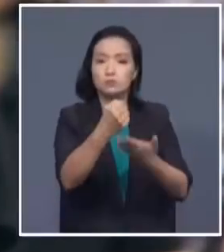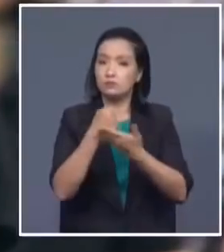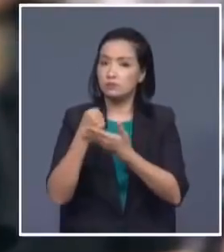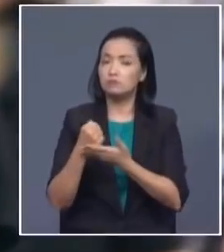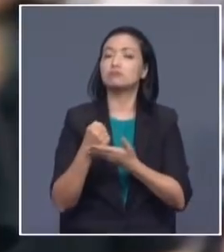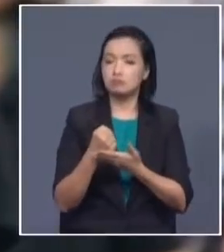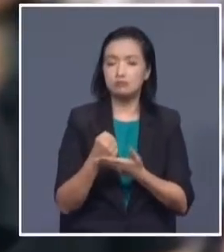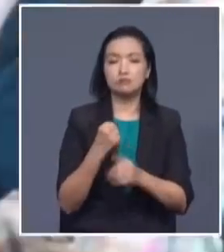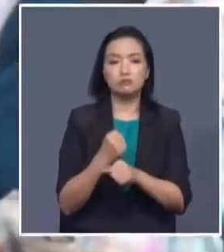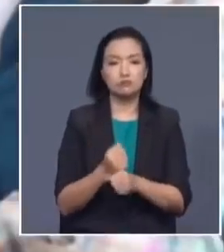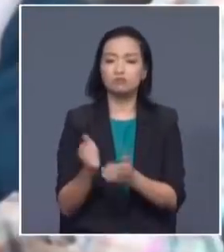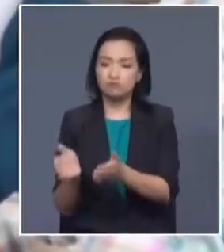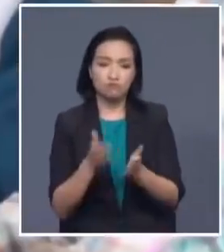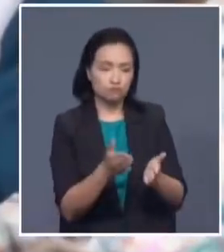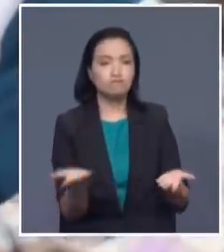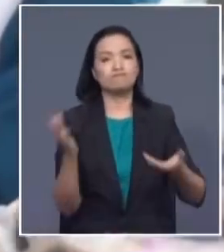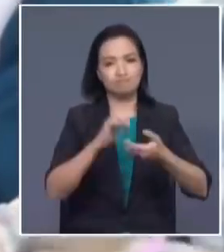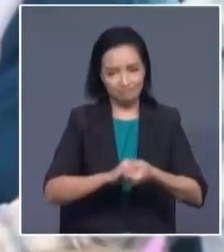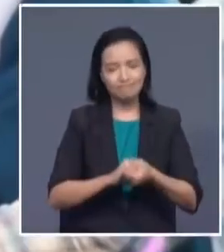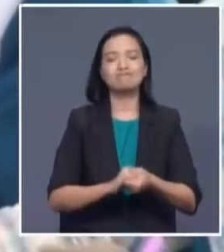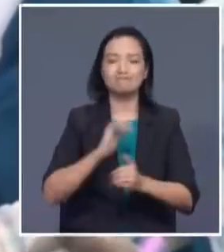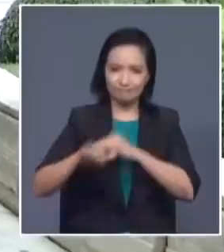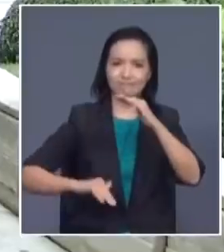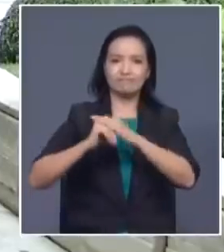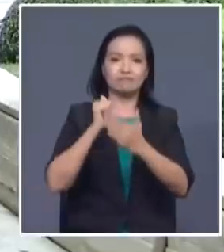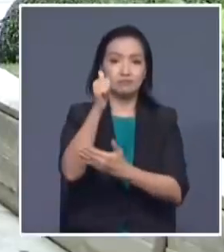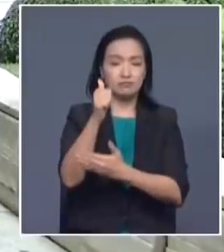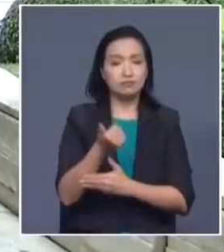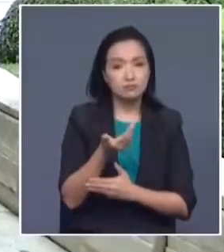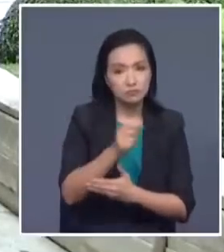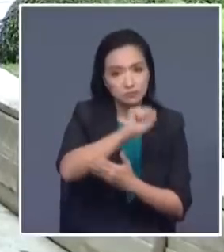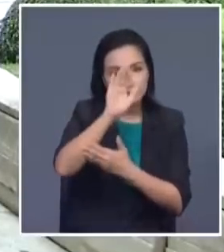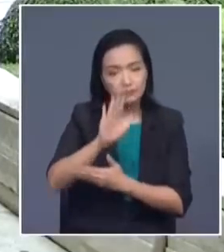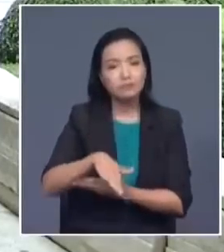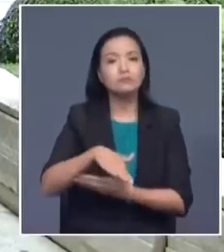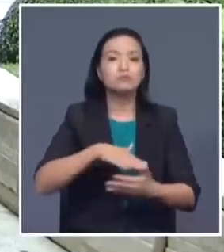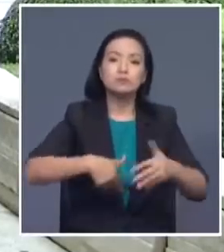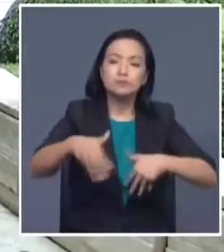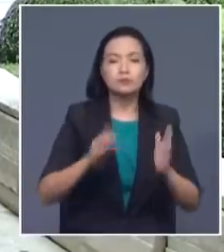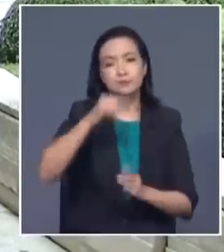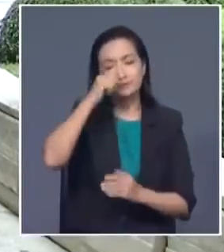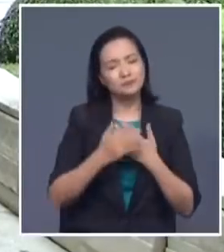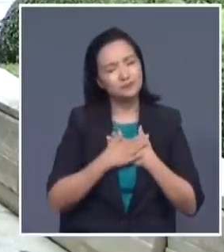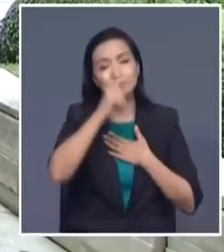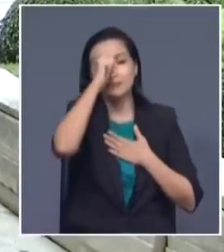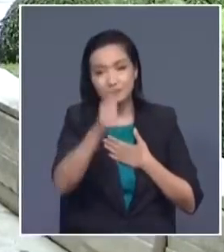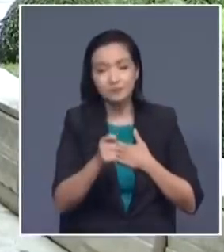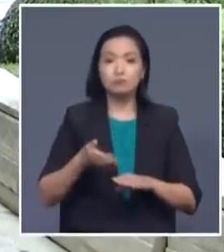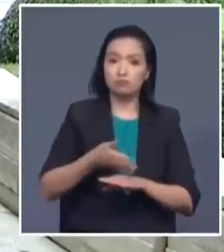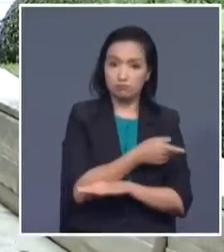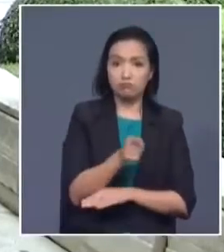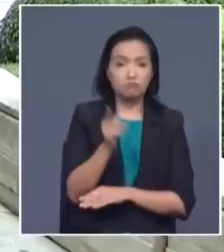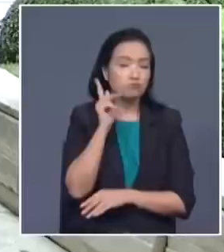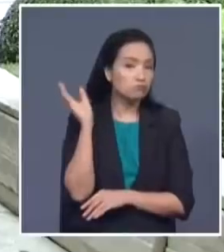ละมือทั้งสองฝ่ายจึงจะประสบความสำเร็จนะครับพ่อแม่พี่น้องชาวไทยที่เคารพครับในช่วงที่ผ่านมาเราคงได้